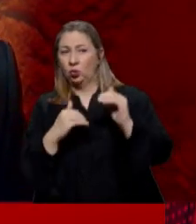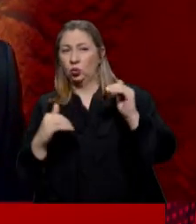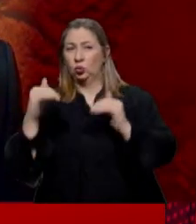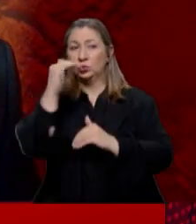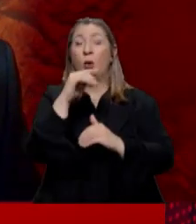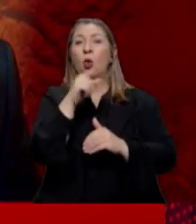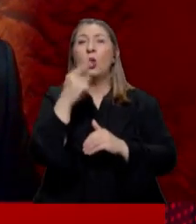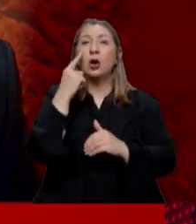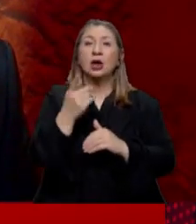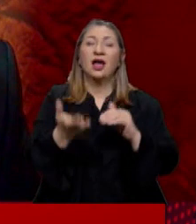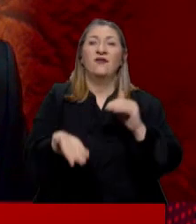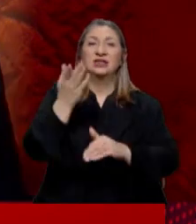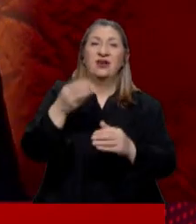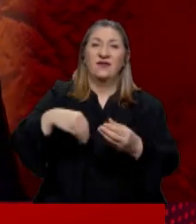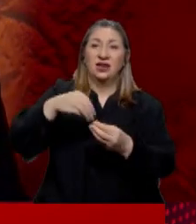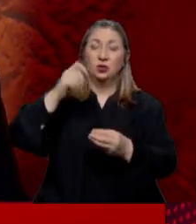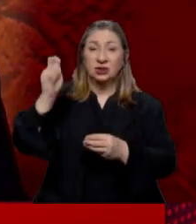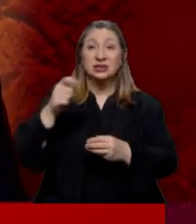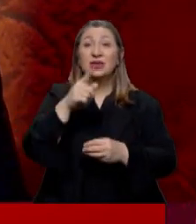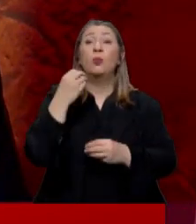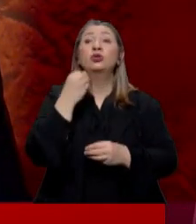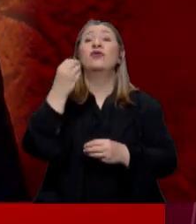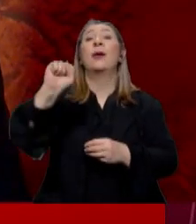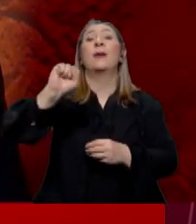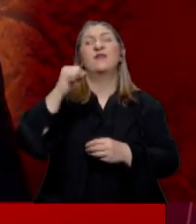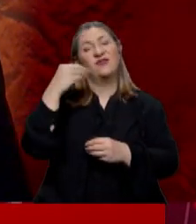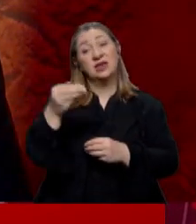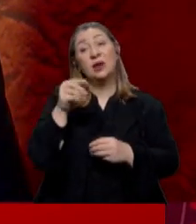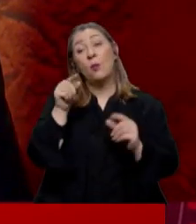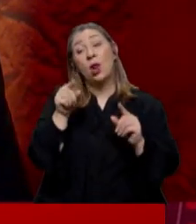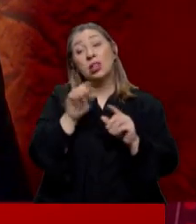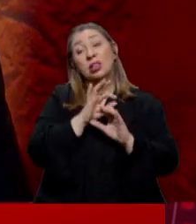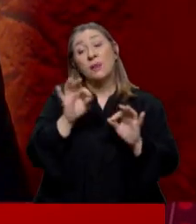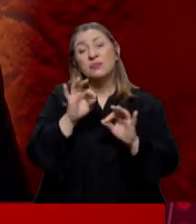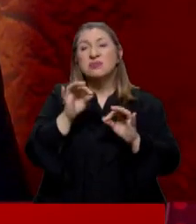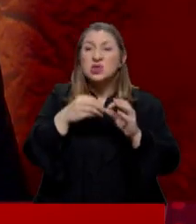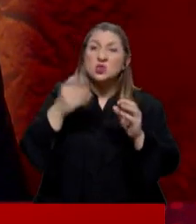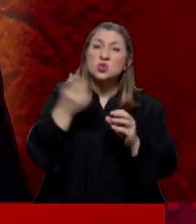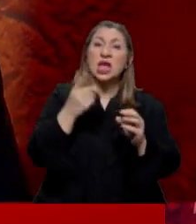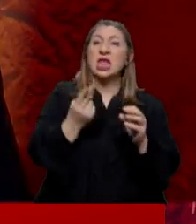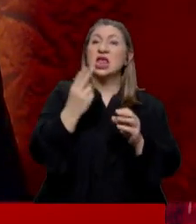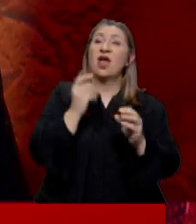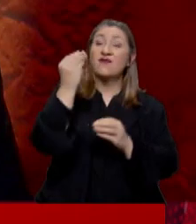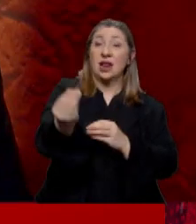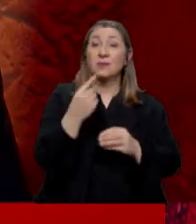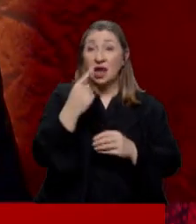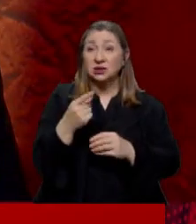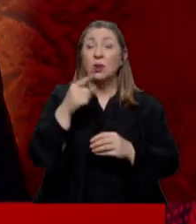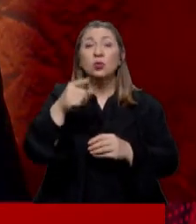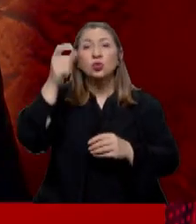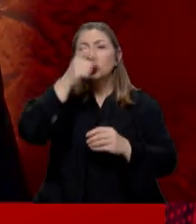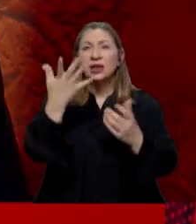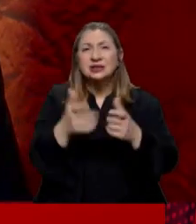O miktarda daha fazla faiz ödersiniz size borç vermem ya da verirsen böyle tam tefeci faizleri yüzde yedi ile Devrim derse